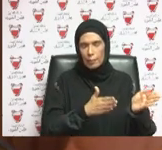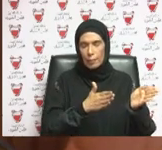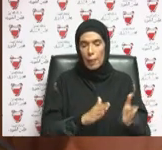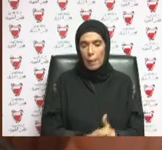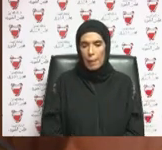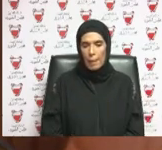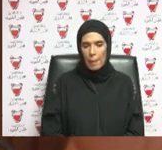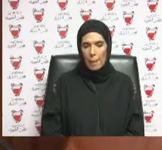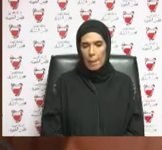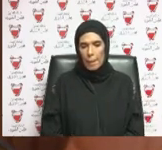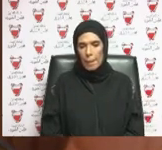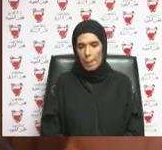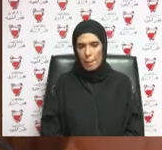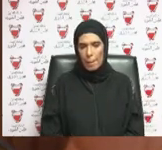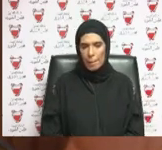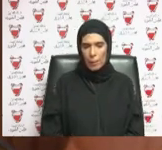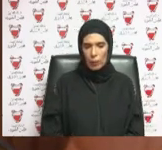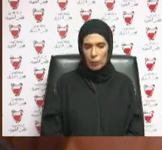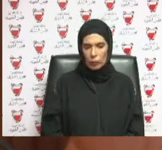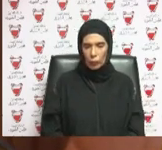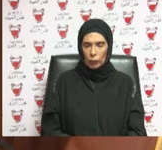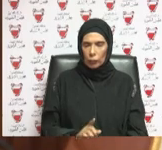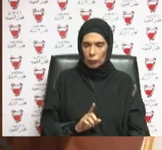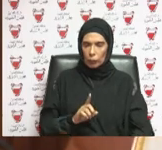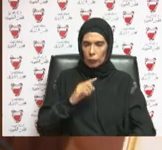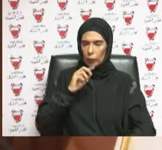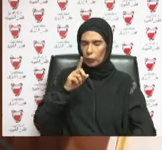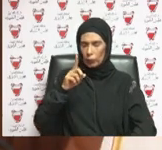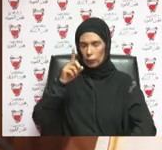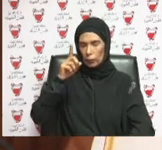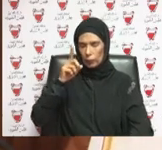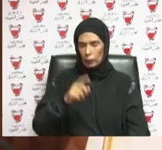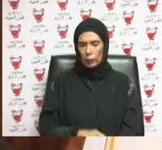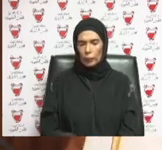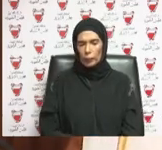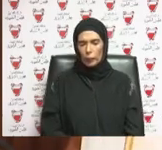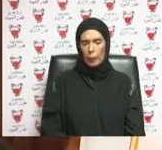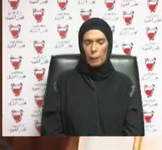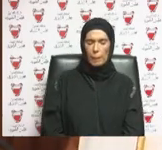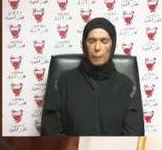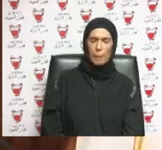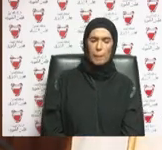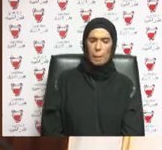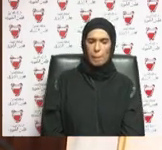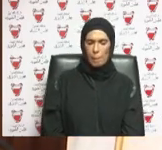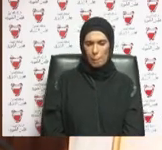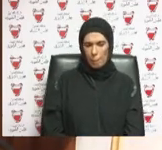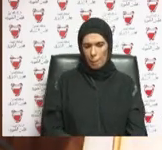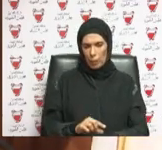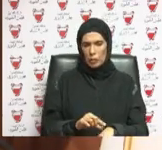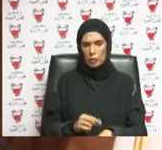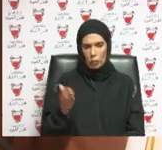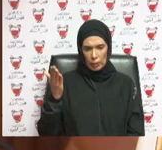وسلم، ولكن قال له ربه: وما كان وما جعلنا لبشر من